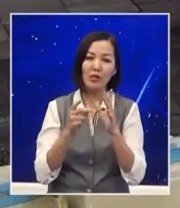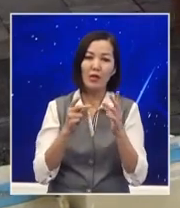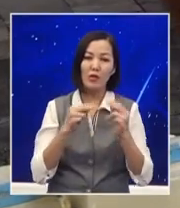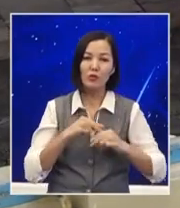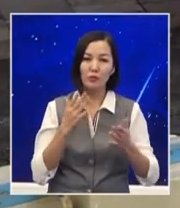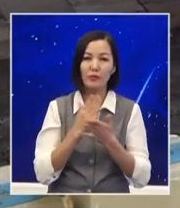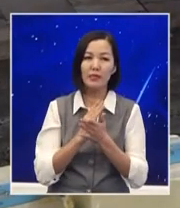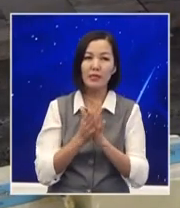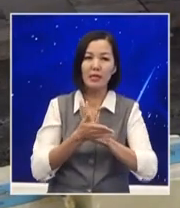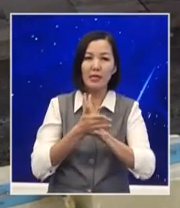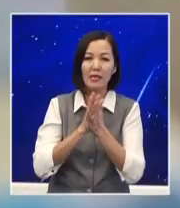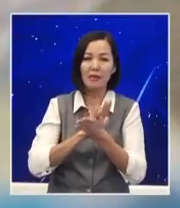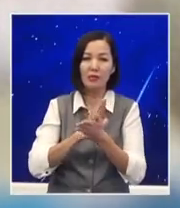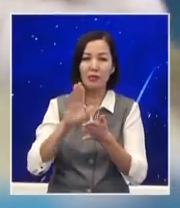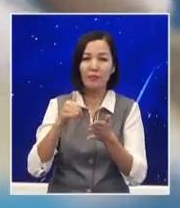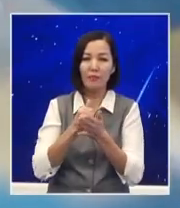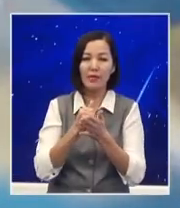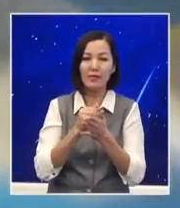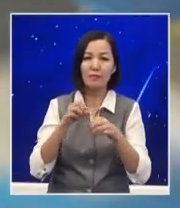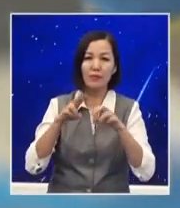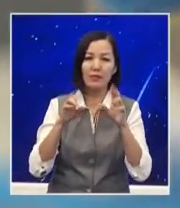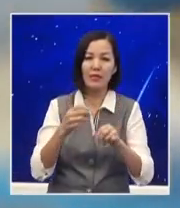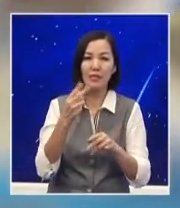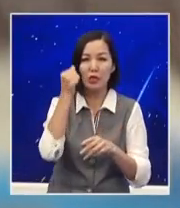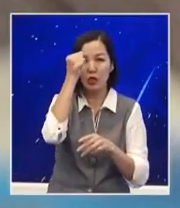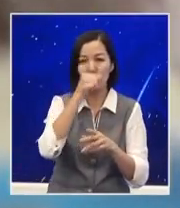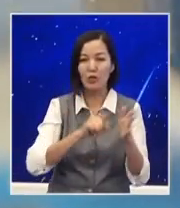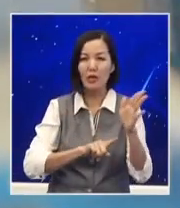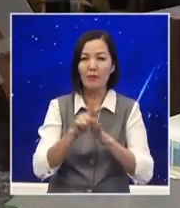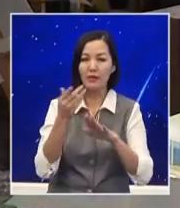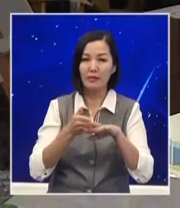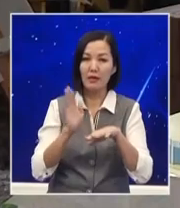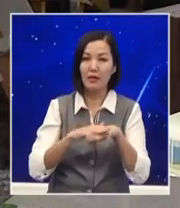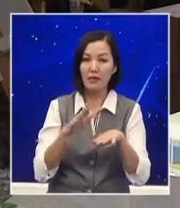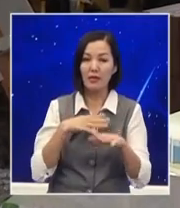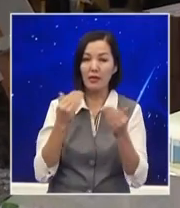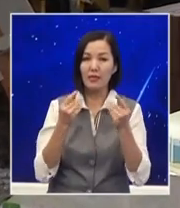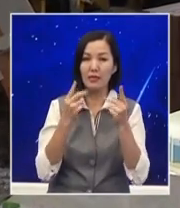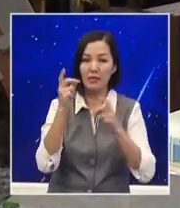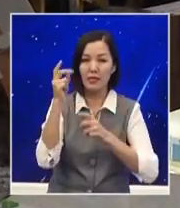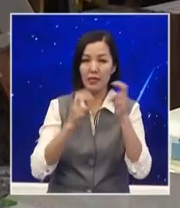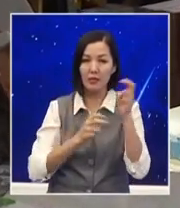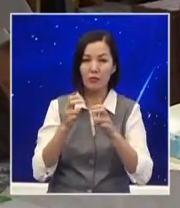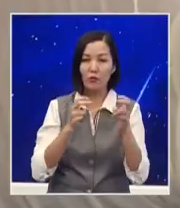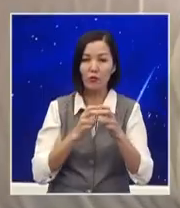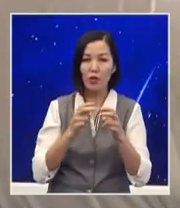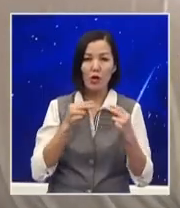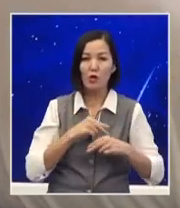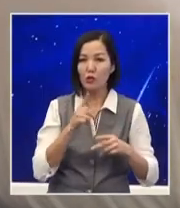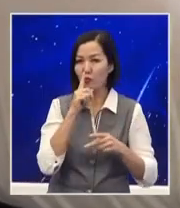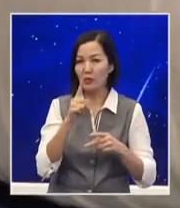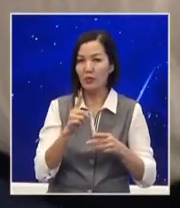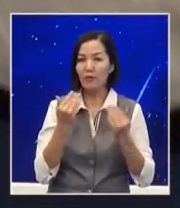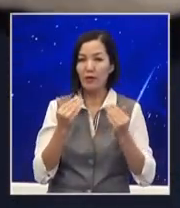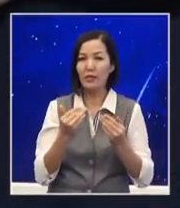қазір ірімшік цехтің бас маманы, 2 жыл қызметте. Бастапқыда жұмыс қиын болғанын айтады. Ірі кәсіпорында жұмыс істеп көрмеген ол, бүгінде